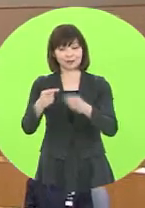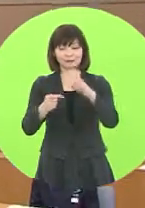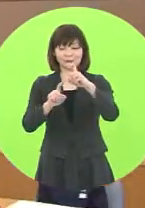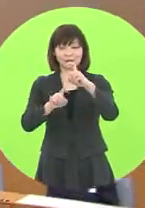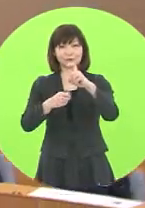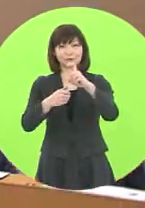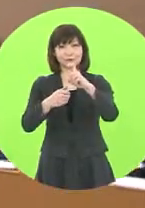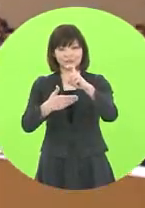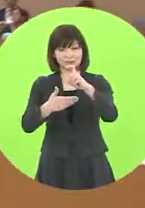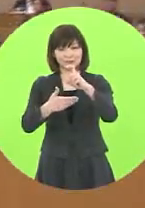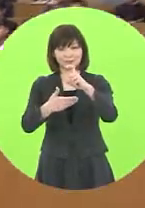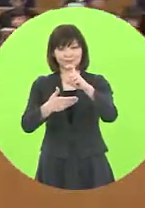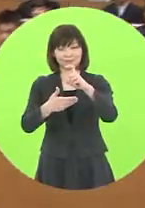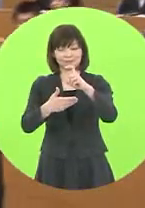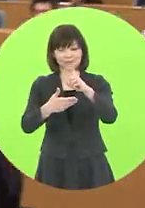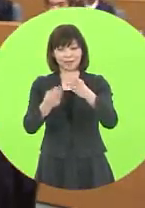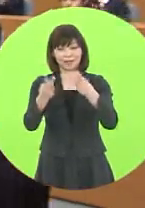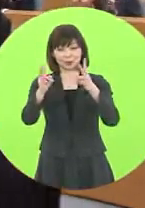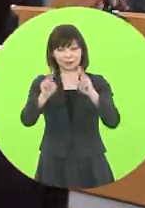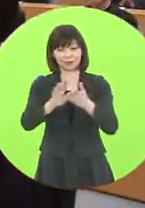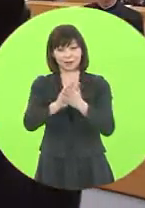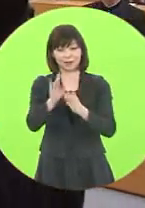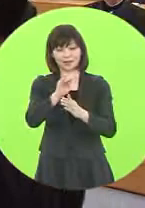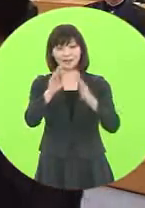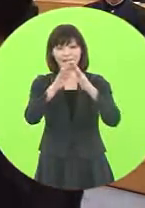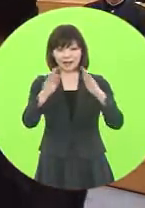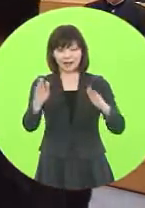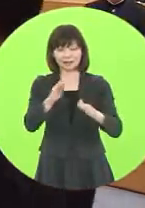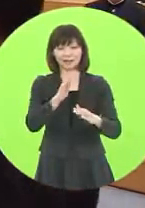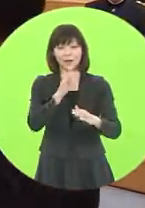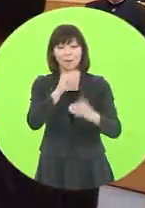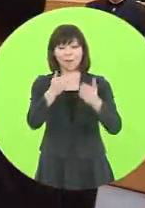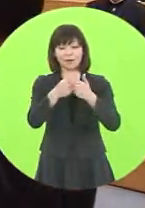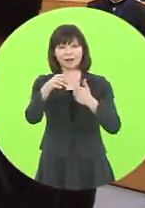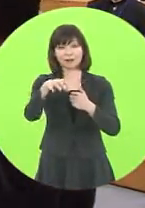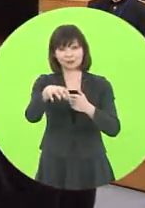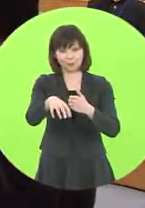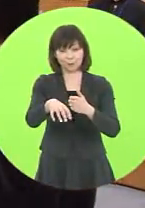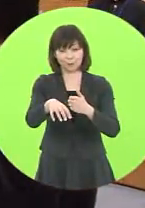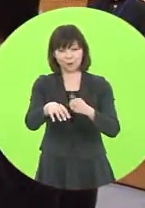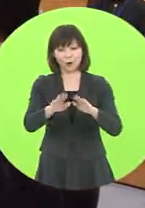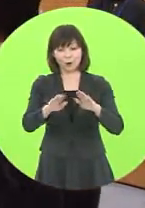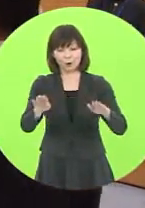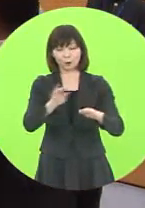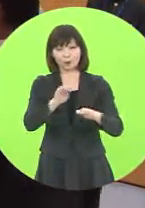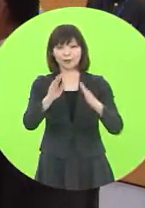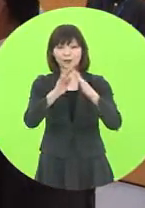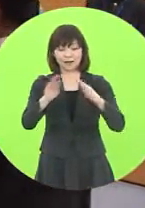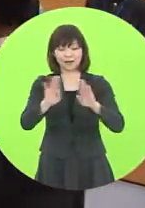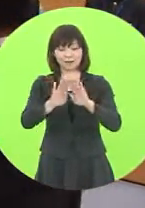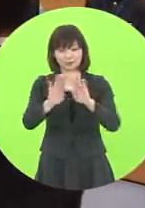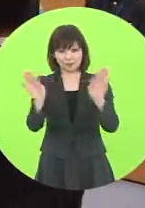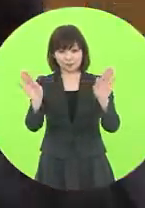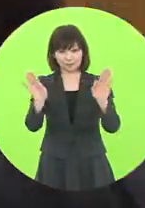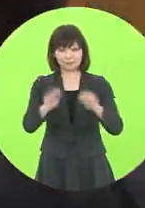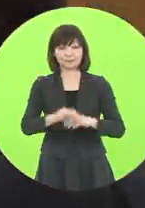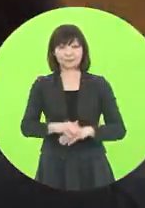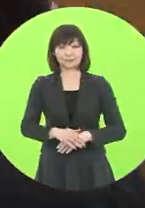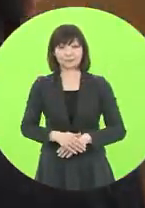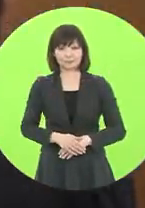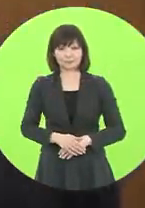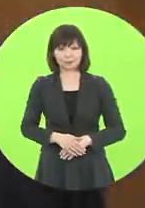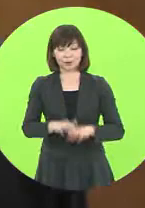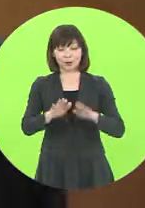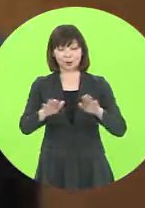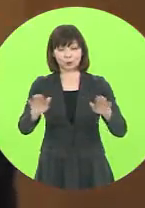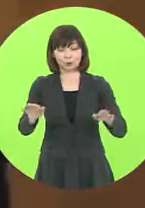月19日広島県議会の本会議場で広島県子ども議会が開かれたよ。 子ども